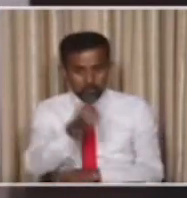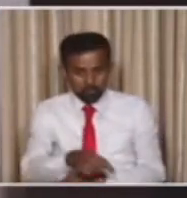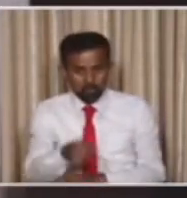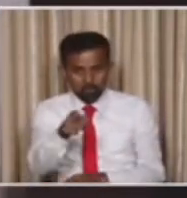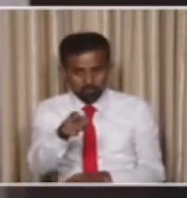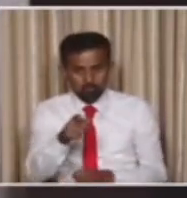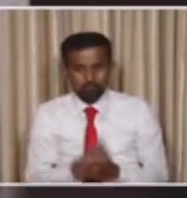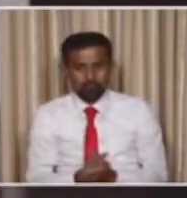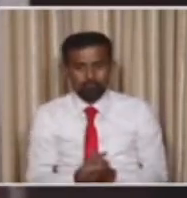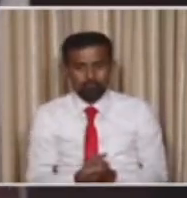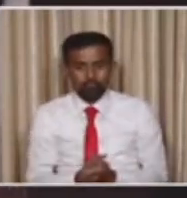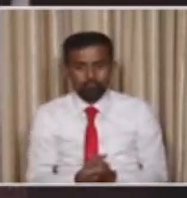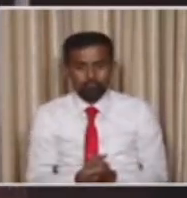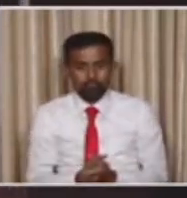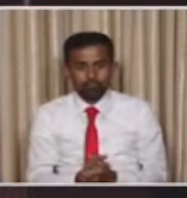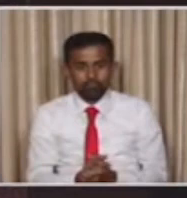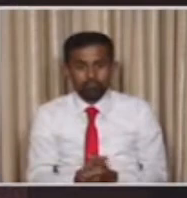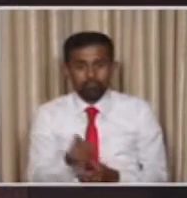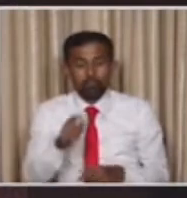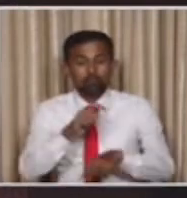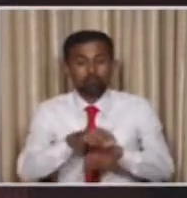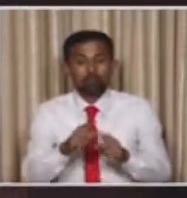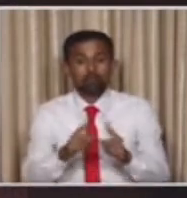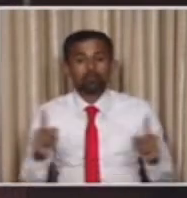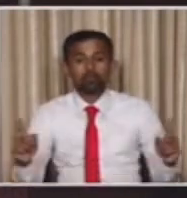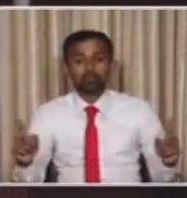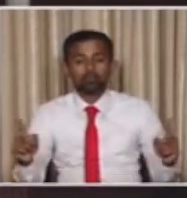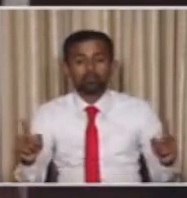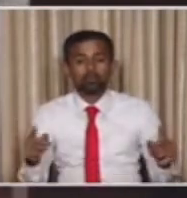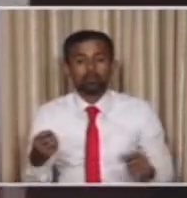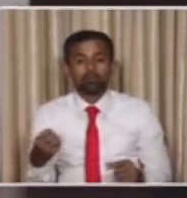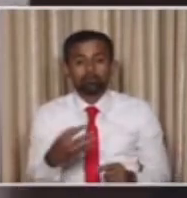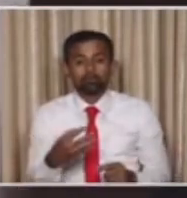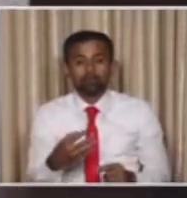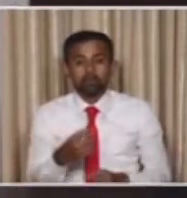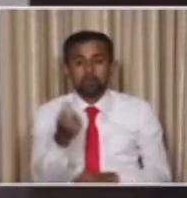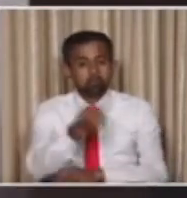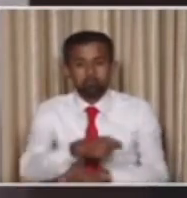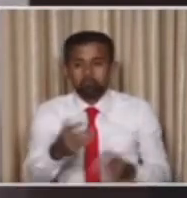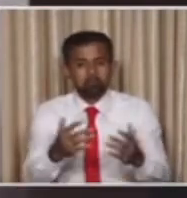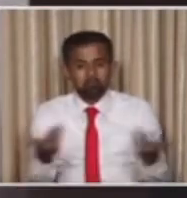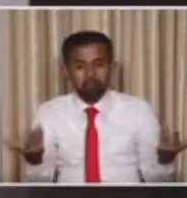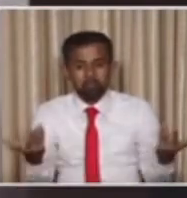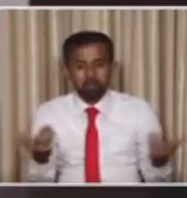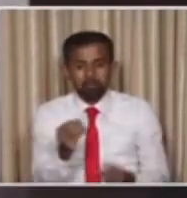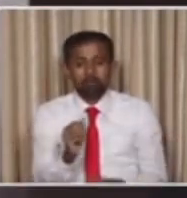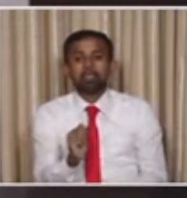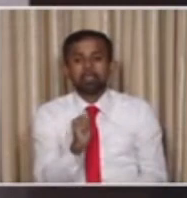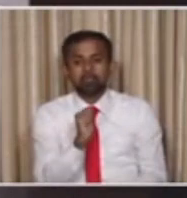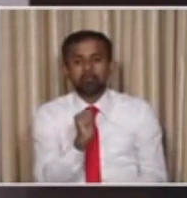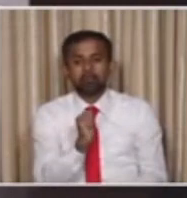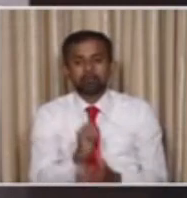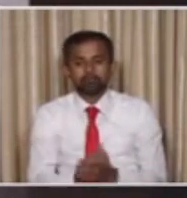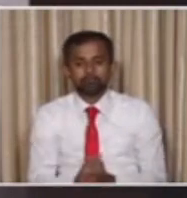ගන්නේද? එසේනම් එම කාලවකවානුව කවරේද? පියවර නොගන්නේ නම් ඊට හේතුව